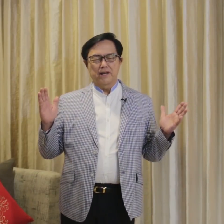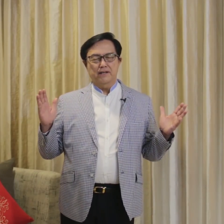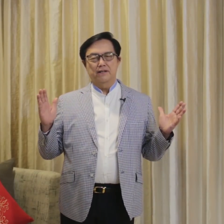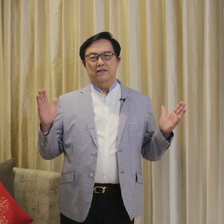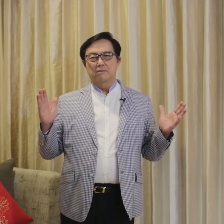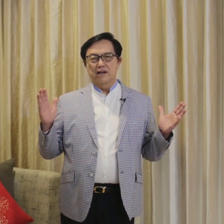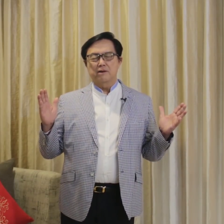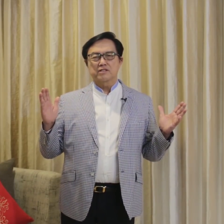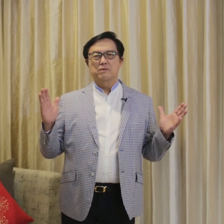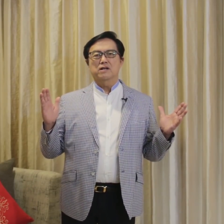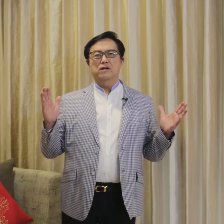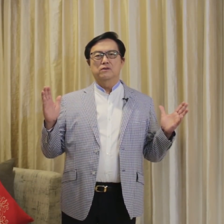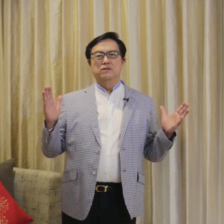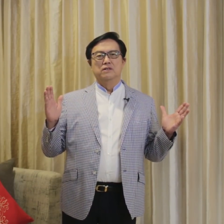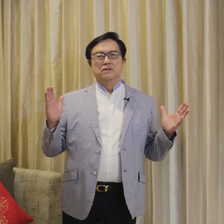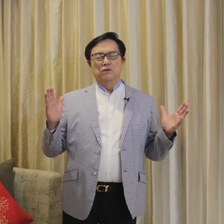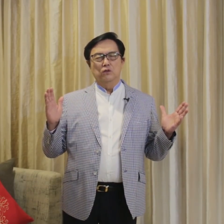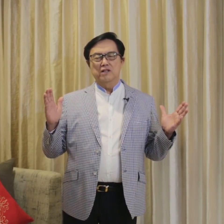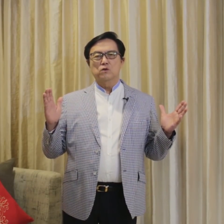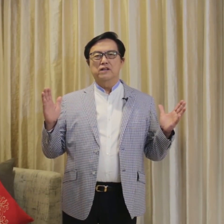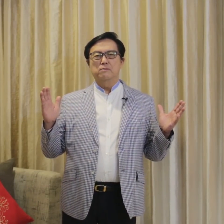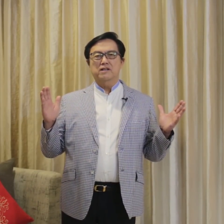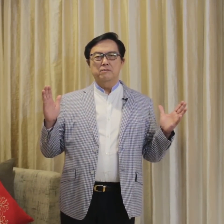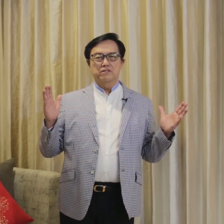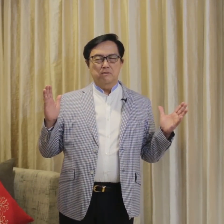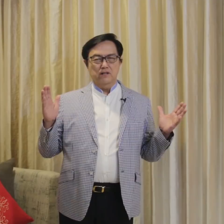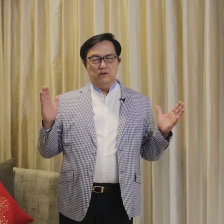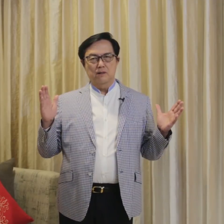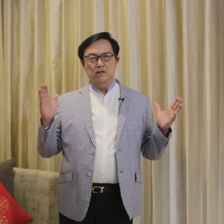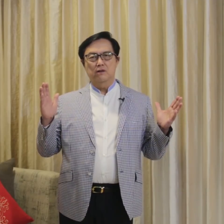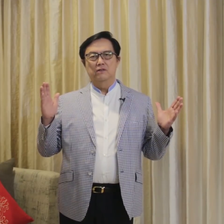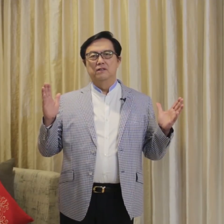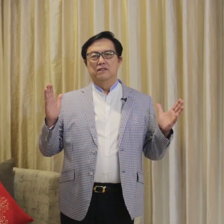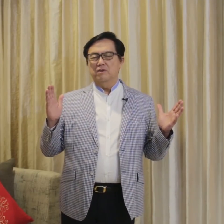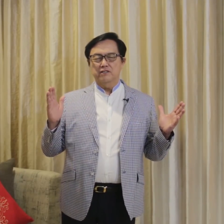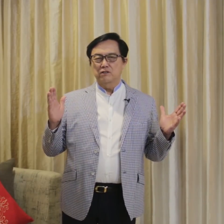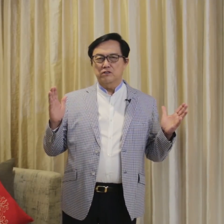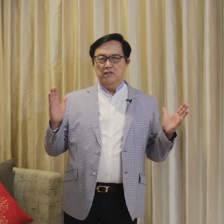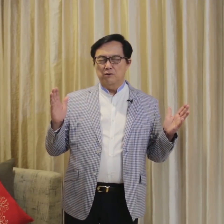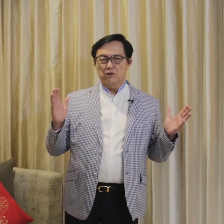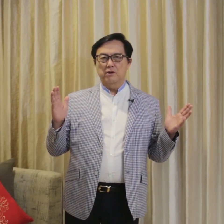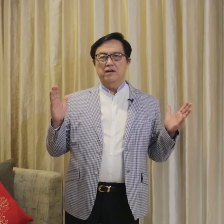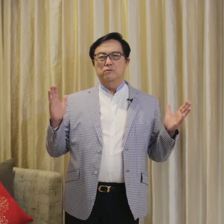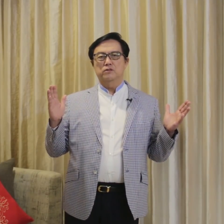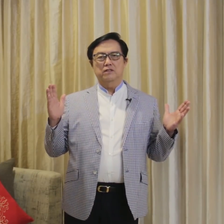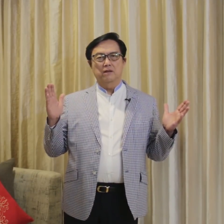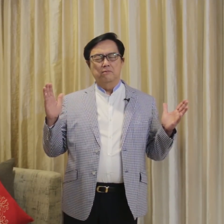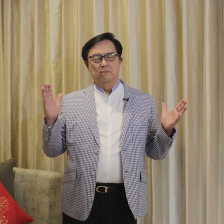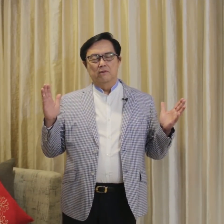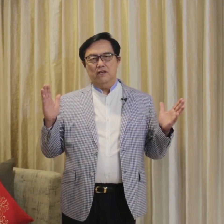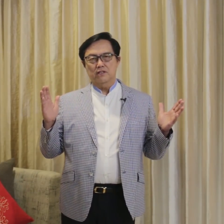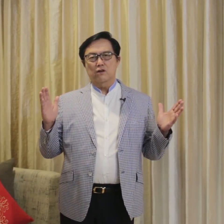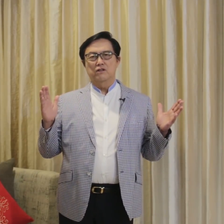boleh merayakan kemenangan bersama Engkau untuk meneguhkan iman kami semakin kuat dalam Engkau. Terima kasih untuk setiap pengorbanan-Mu,